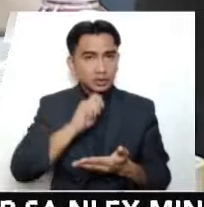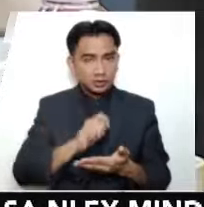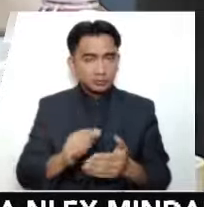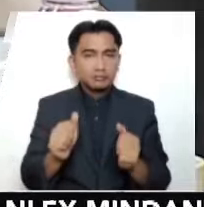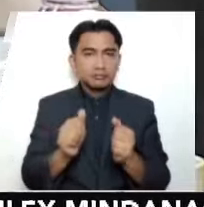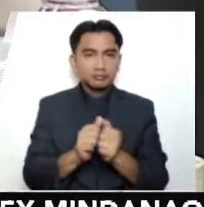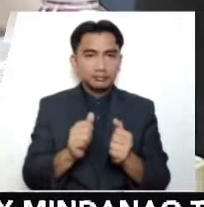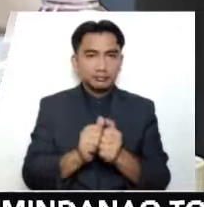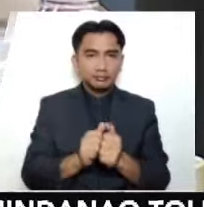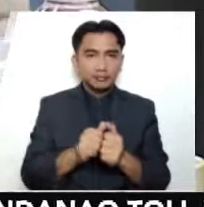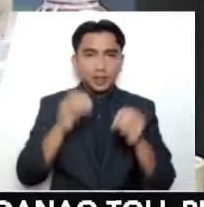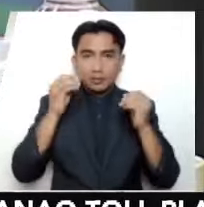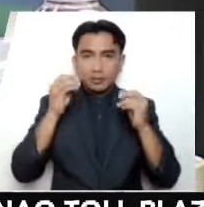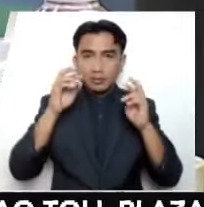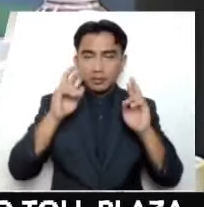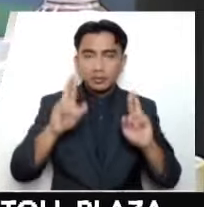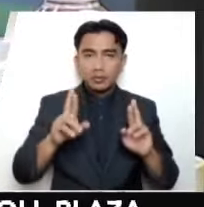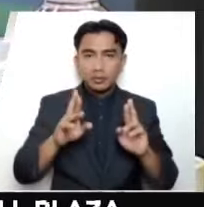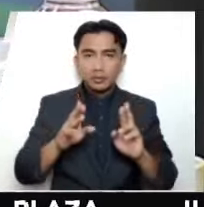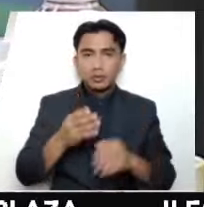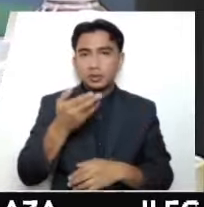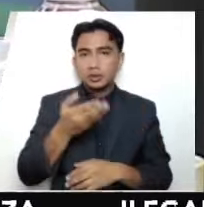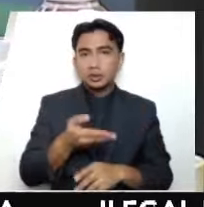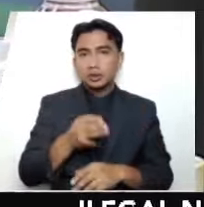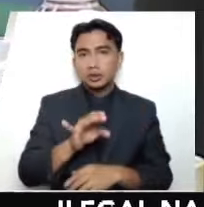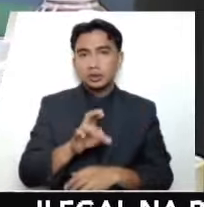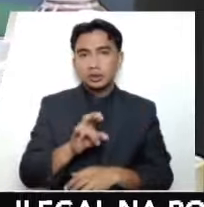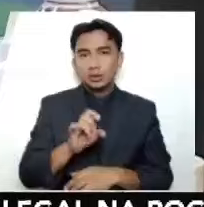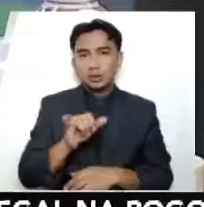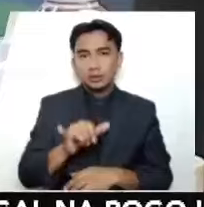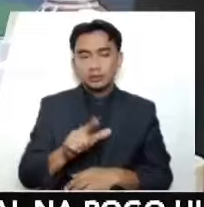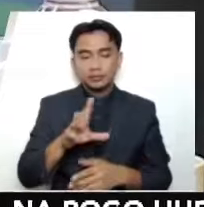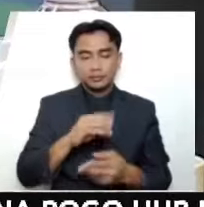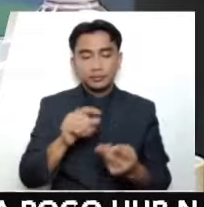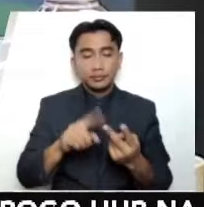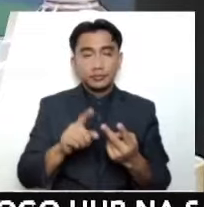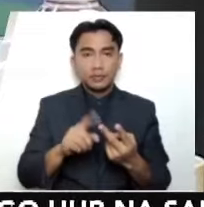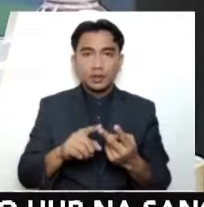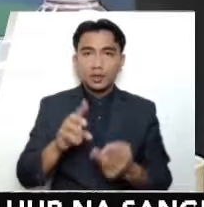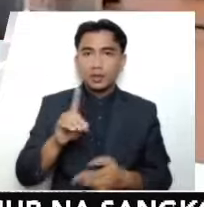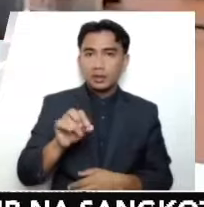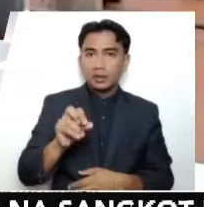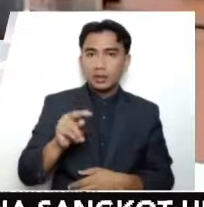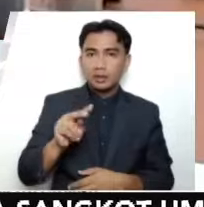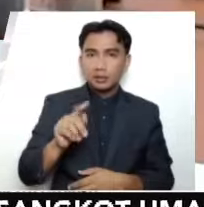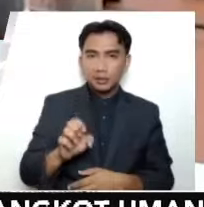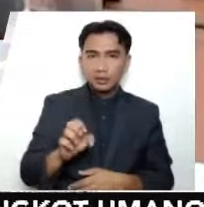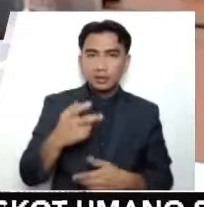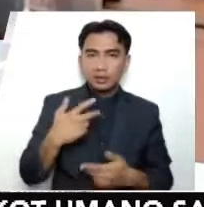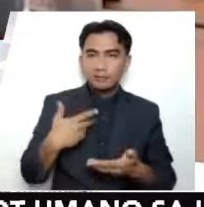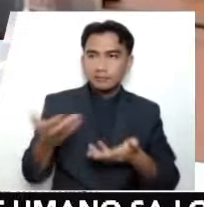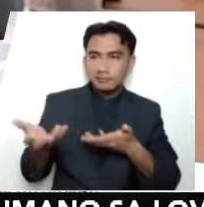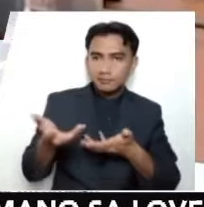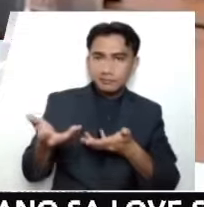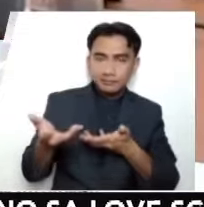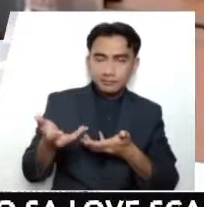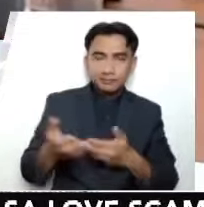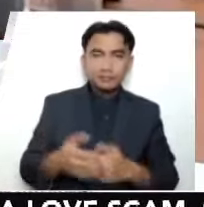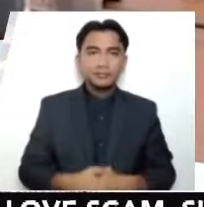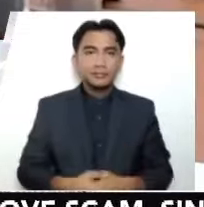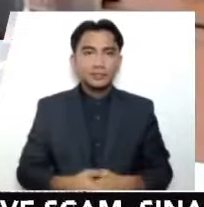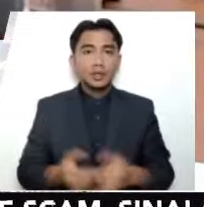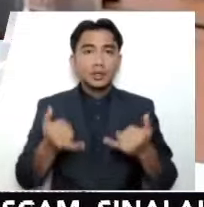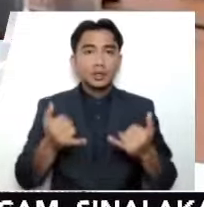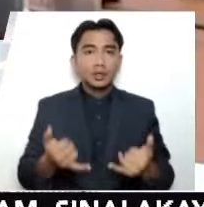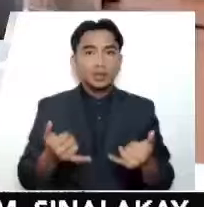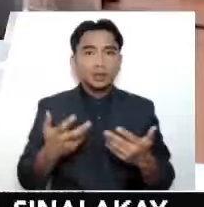si Cheryl Medina at ang isang kadante na kumausap umano kay Attorney Galicia. Hinainan na rin ang disbarment